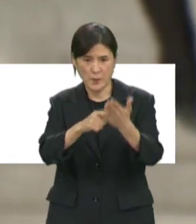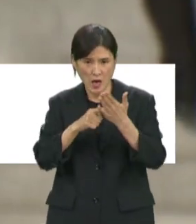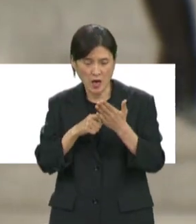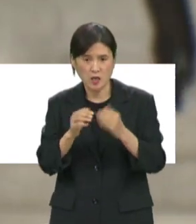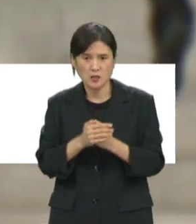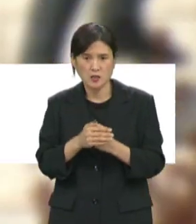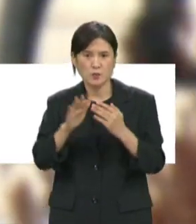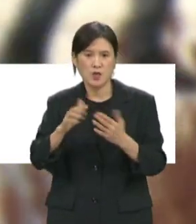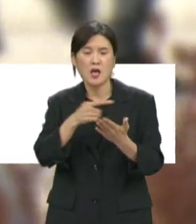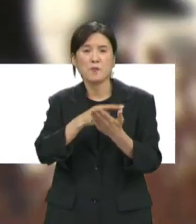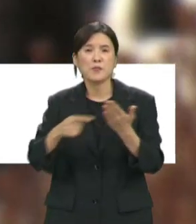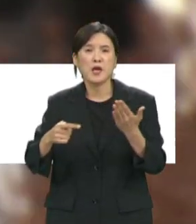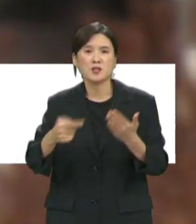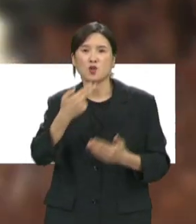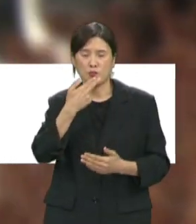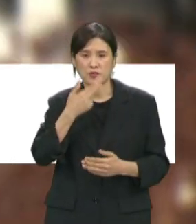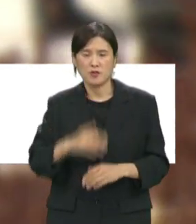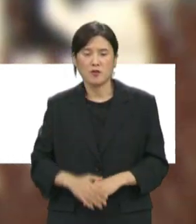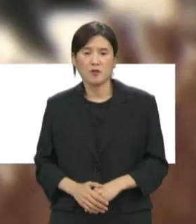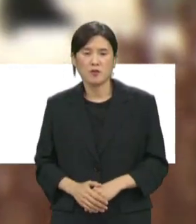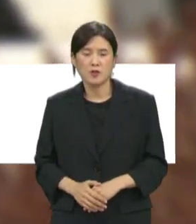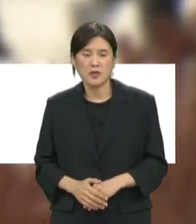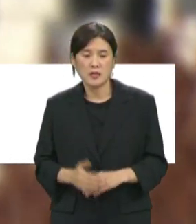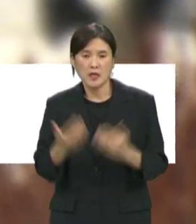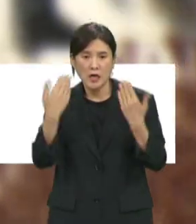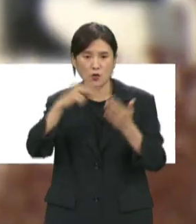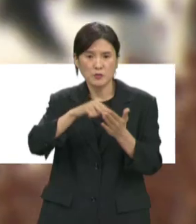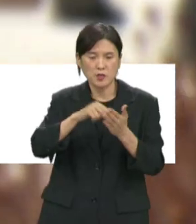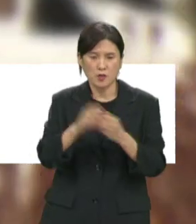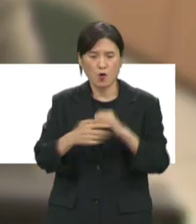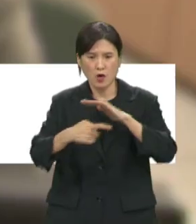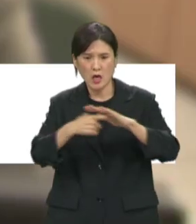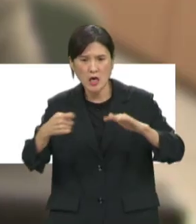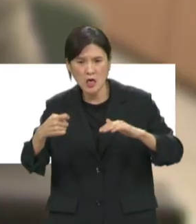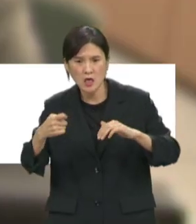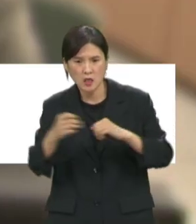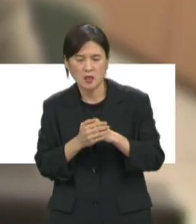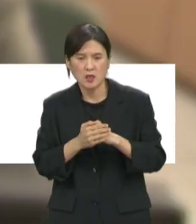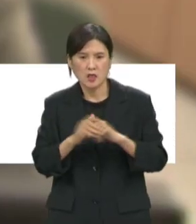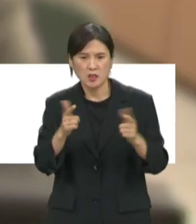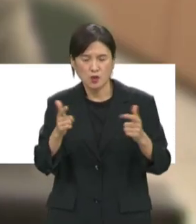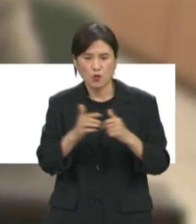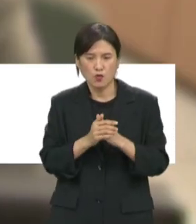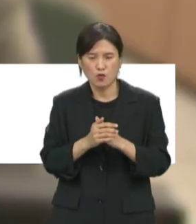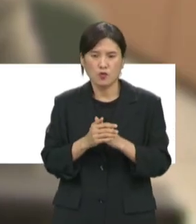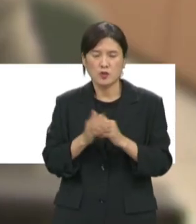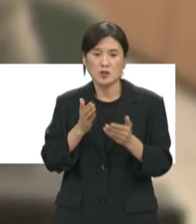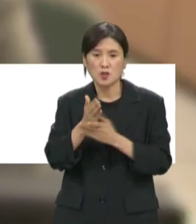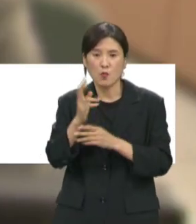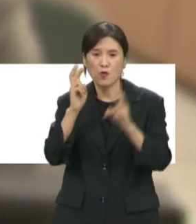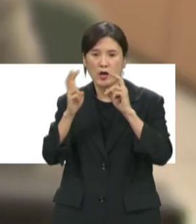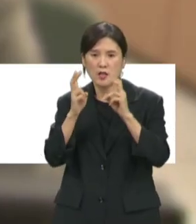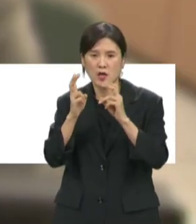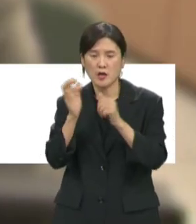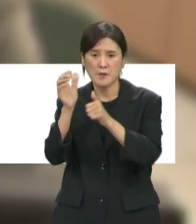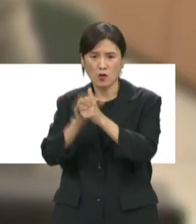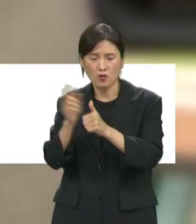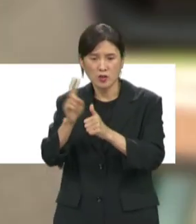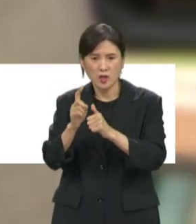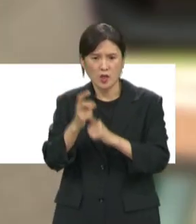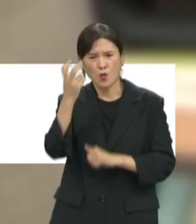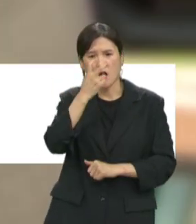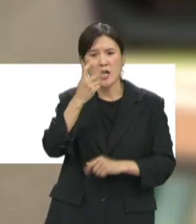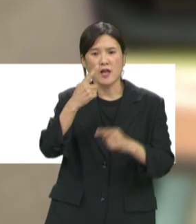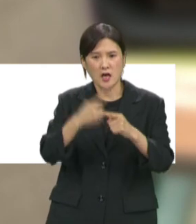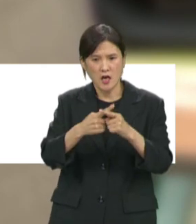피해는 없는 것으로 전해졌습니다 학교 측은 해킹이나 제 3자의 소행이 아닌 외부 업체가 업데이트를 하다가 발생한